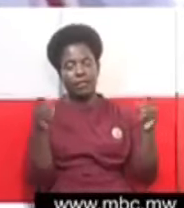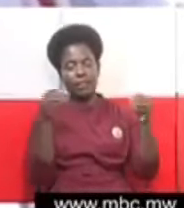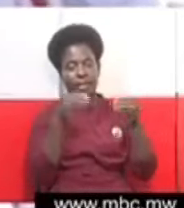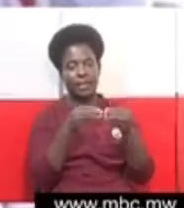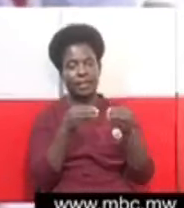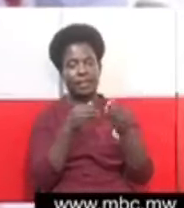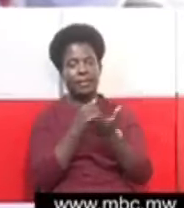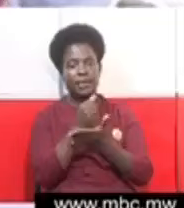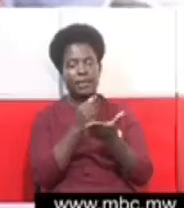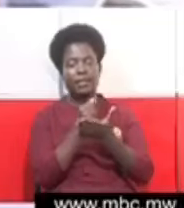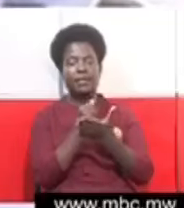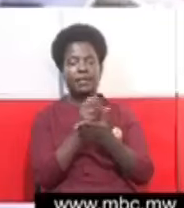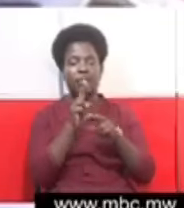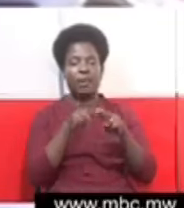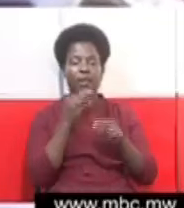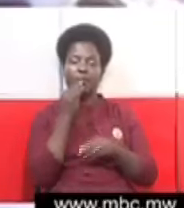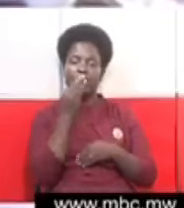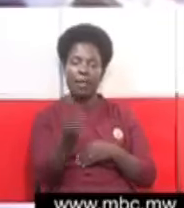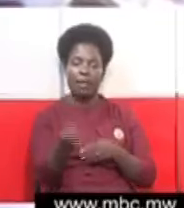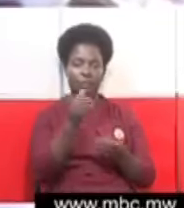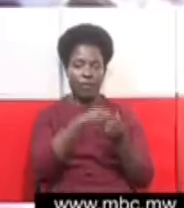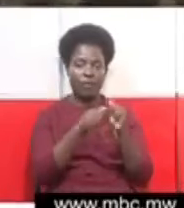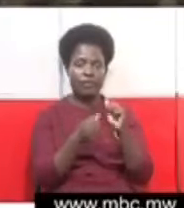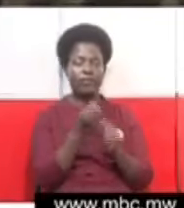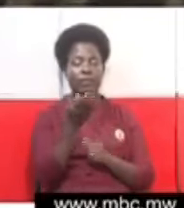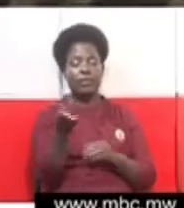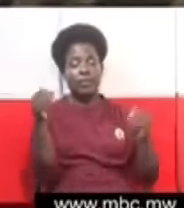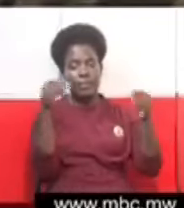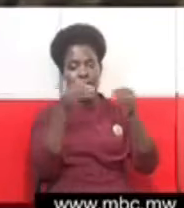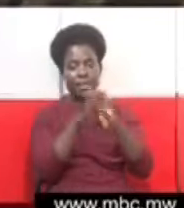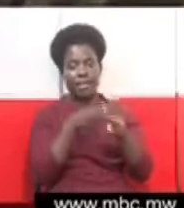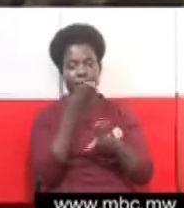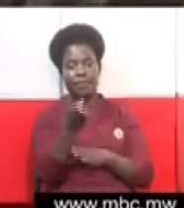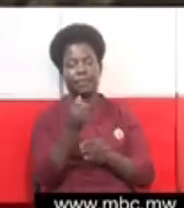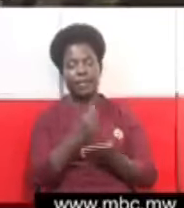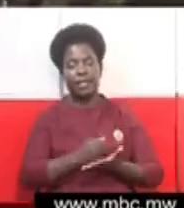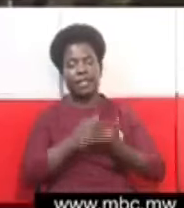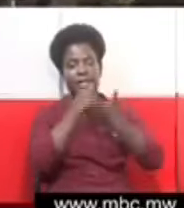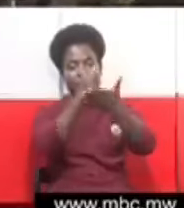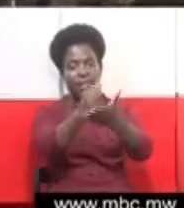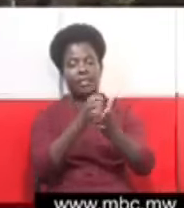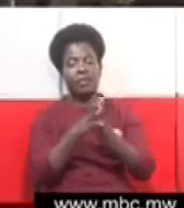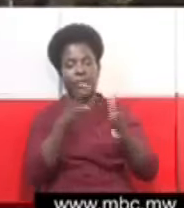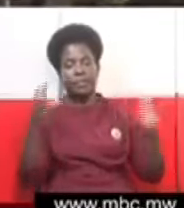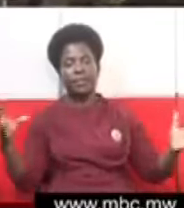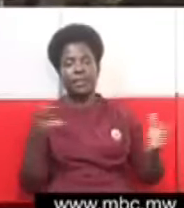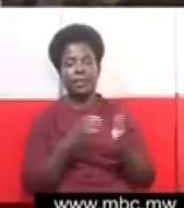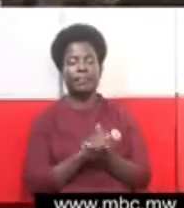uthandiza kupeza mayankho pa mavutowa. Mkumano umenewu uthandiza kwambiri